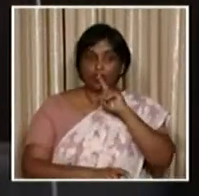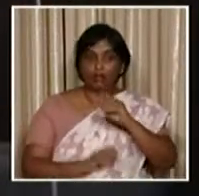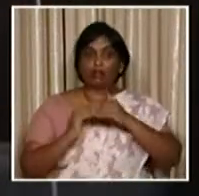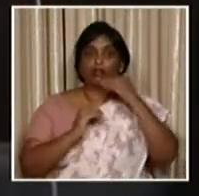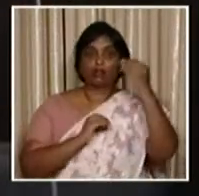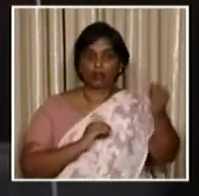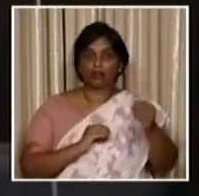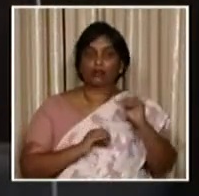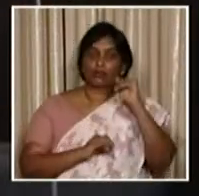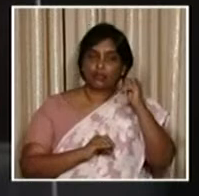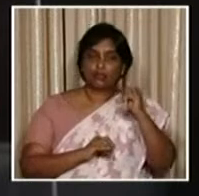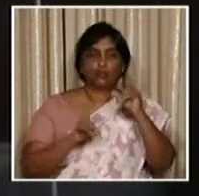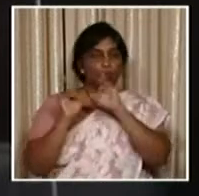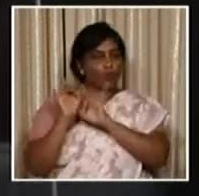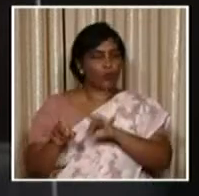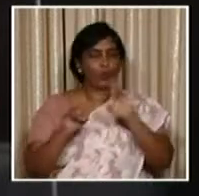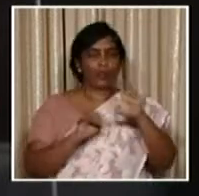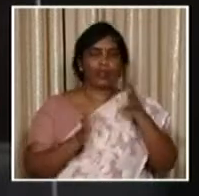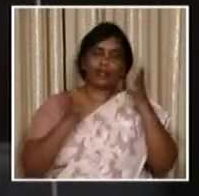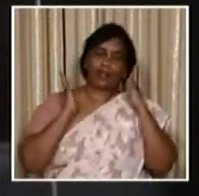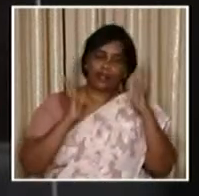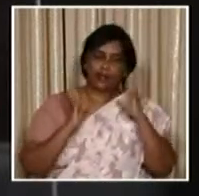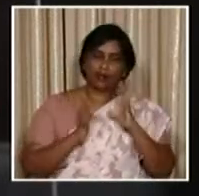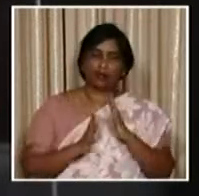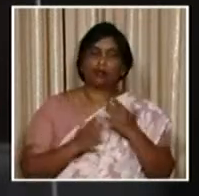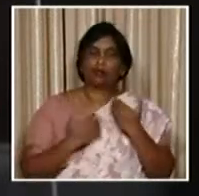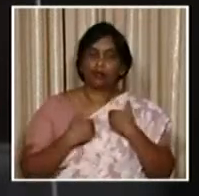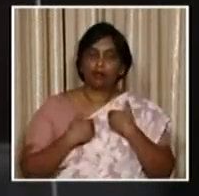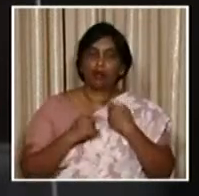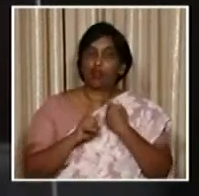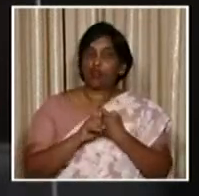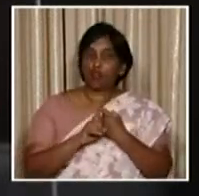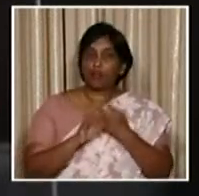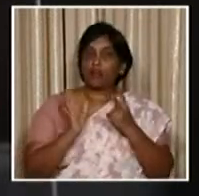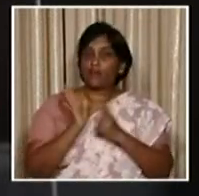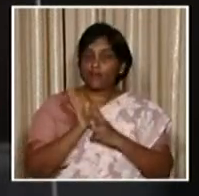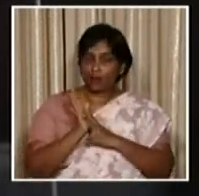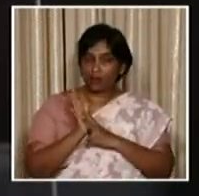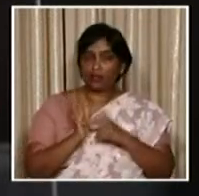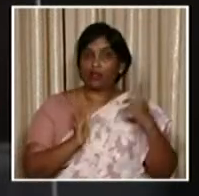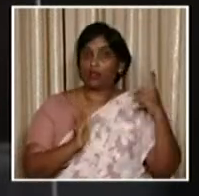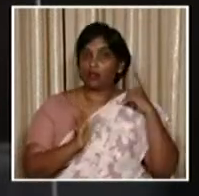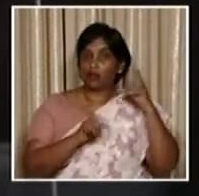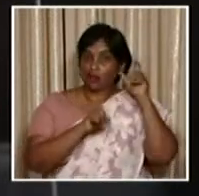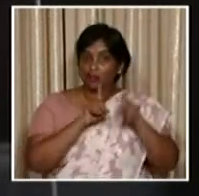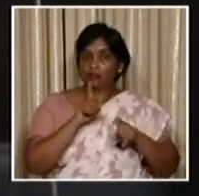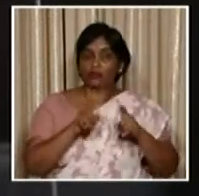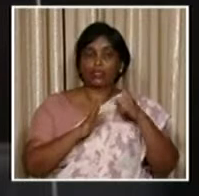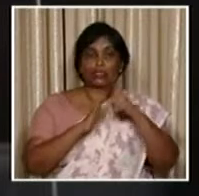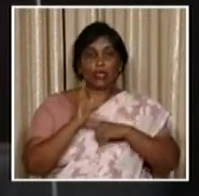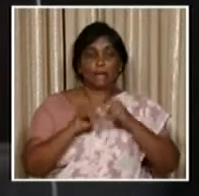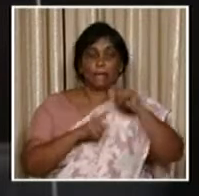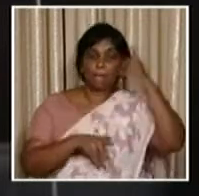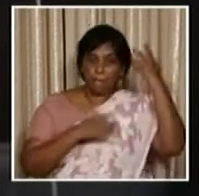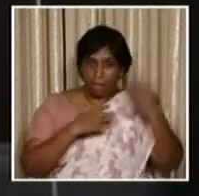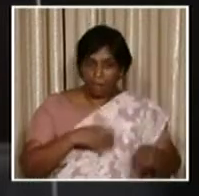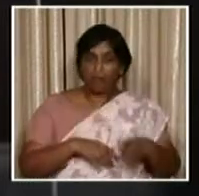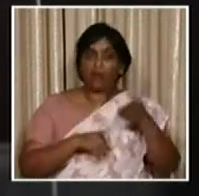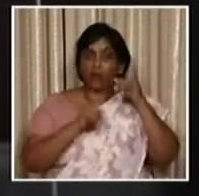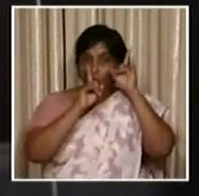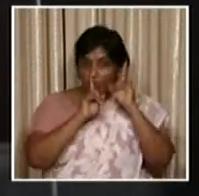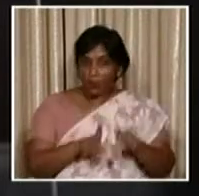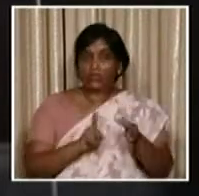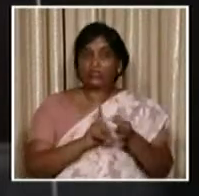පැත්තේ ඉඳලා සමහර ඒ ජාතියේ මිනිස්සු හිනාත් වුණා දැන් කොබ්බේ කඩුවල විජේ විමලරත්නලා රණවිරු හැටියට ජානක පෙරලා මැරනකොටත් මේ